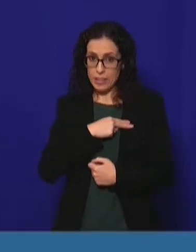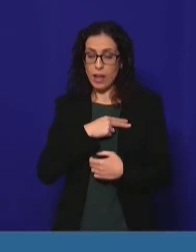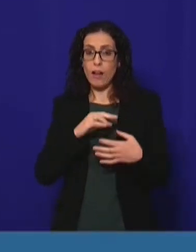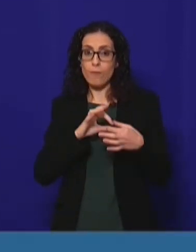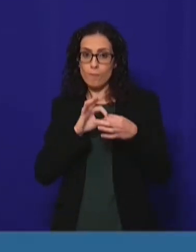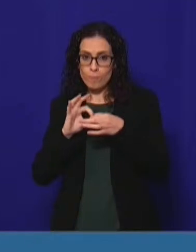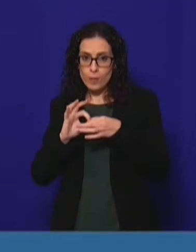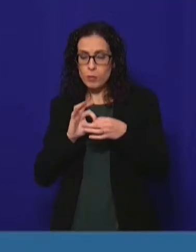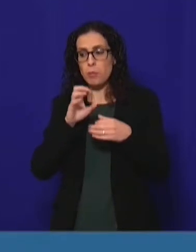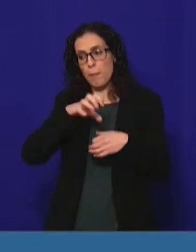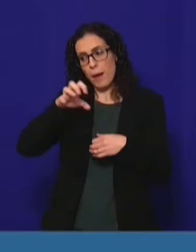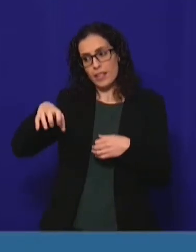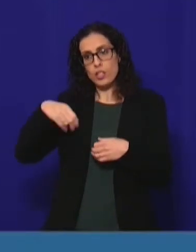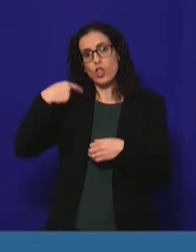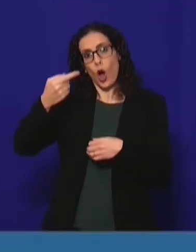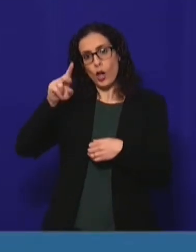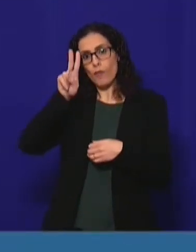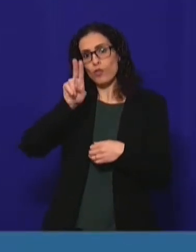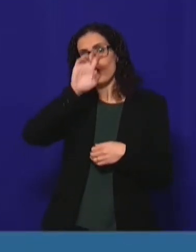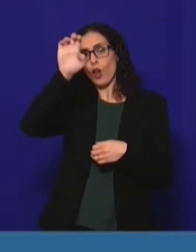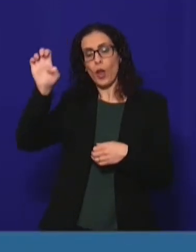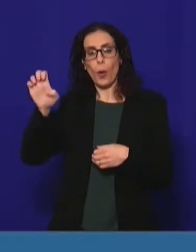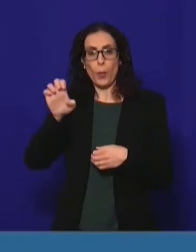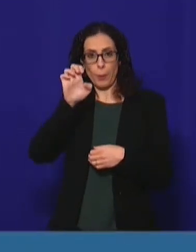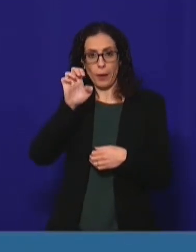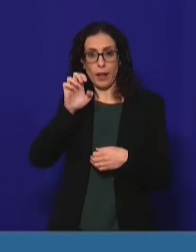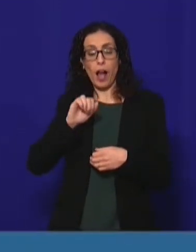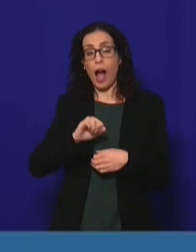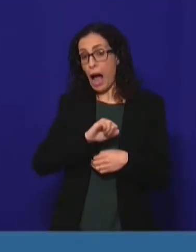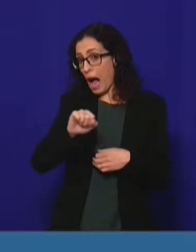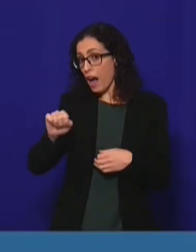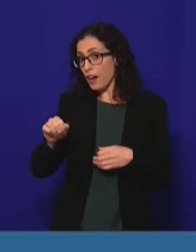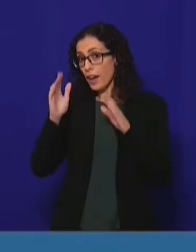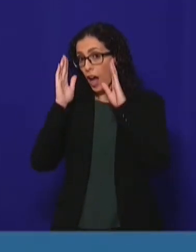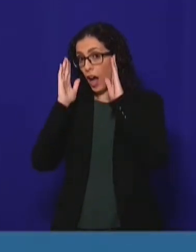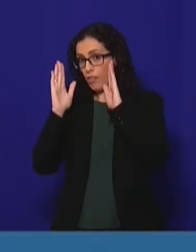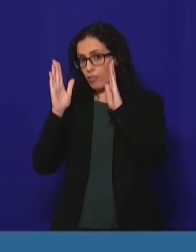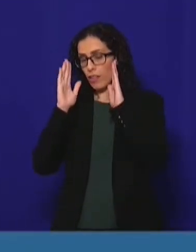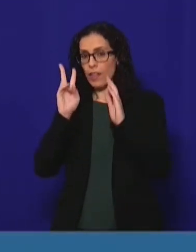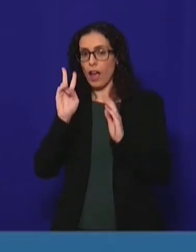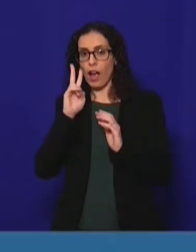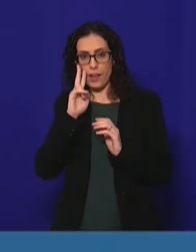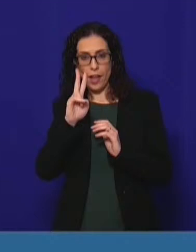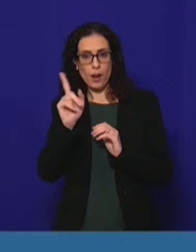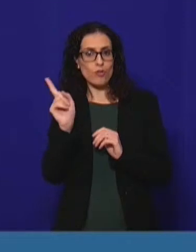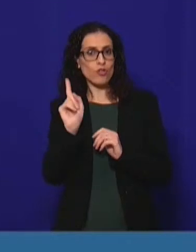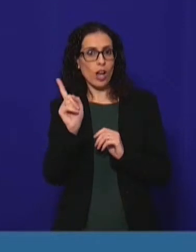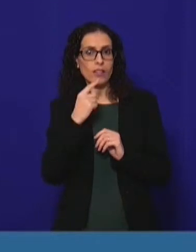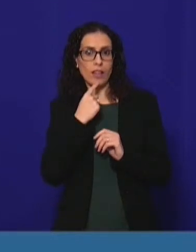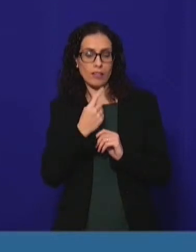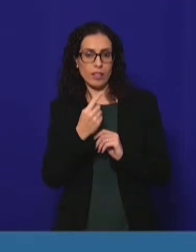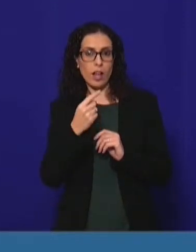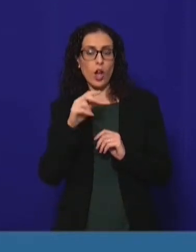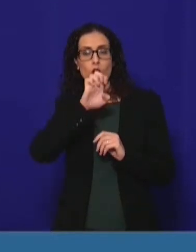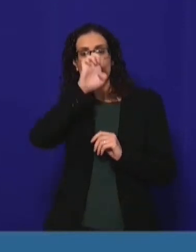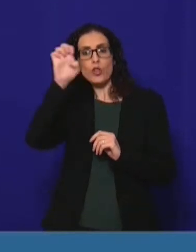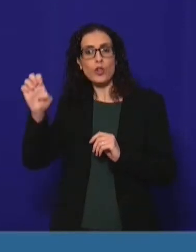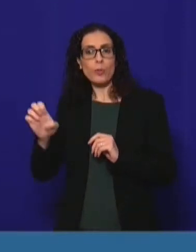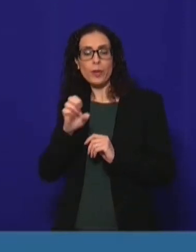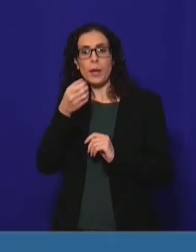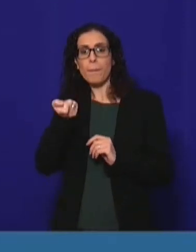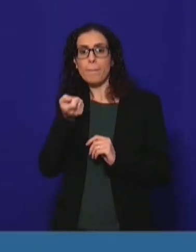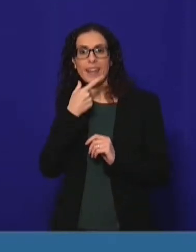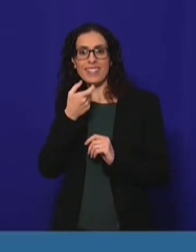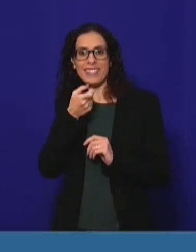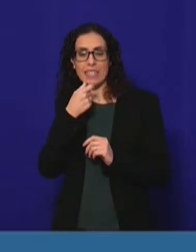l-oħrajn fl-Unjoni Ewropea ħanoqogħdu naraw tgħidilna l-European Medicines Agency u nistennew